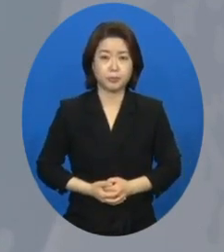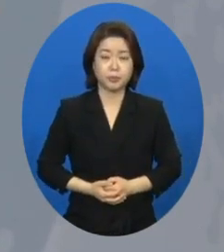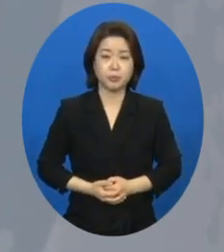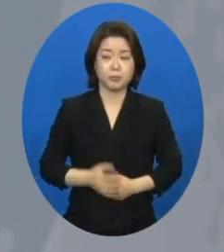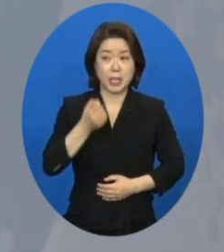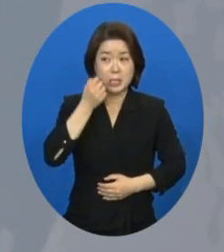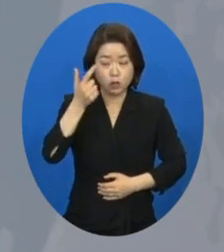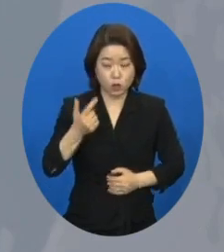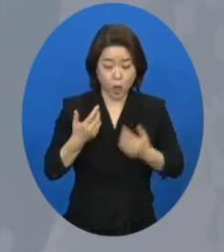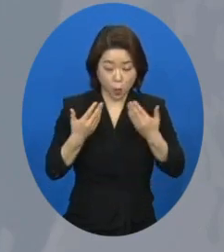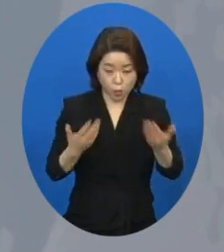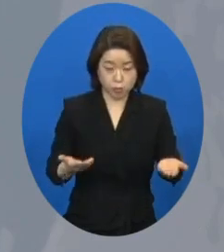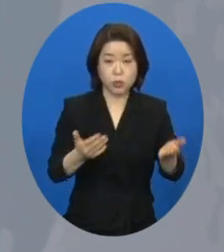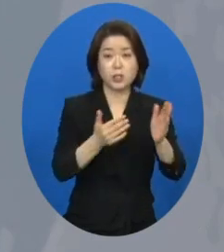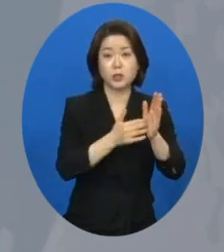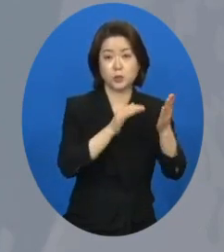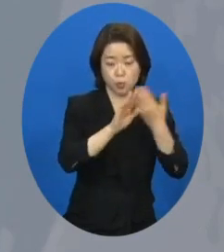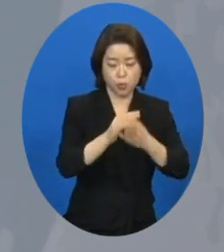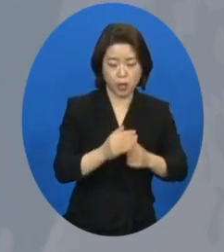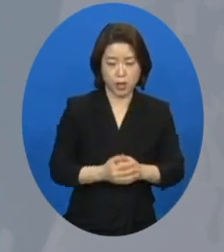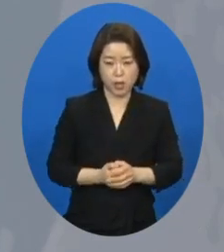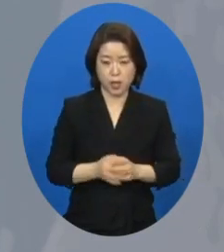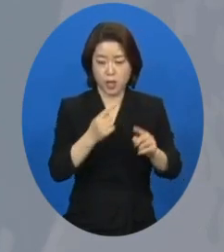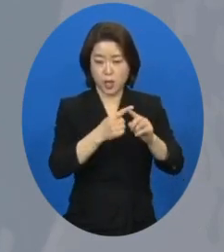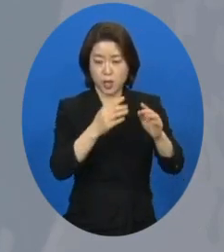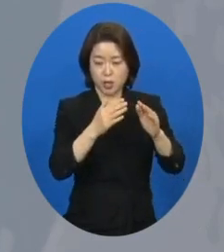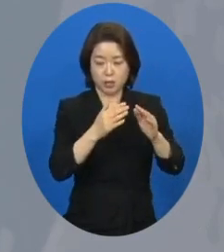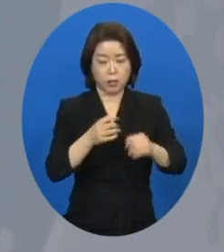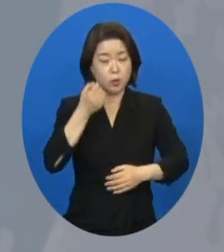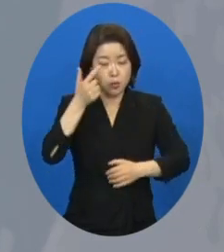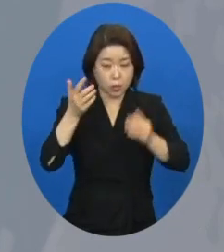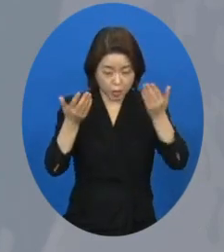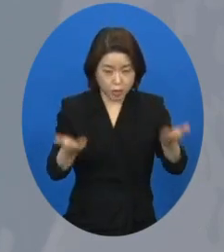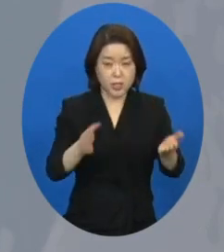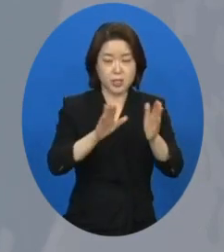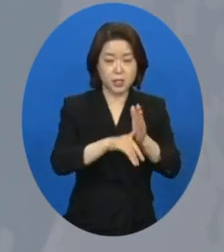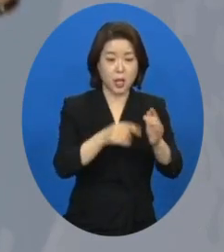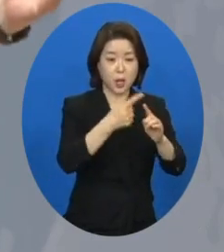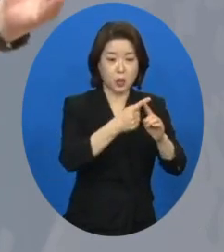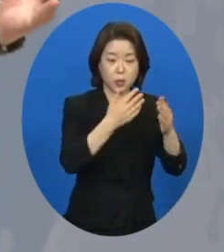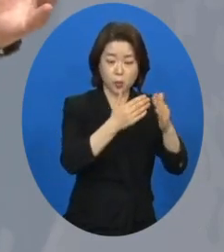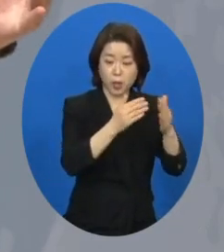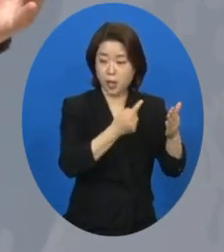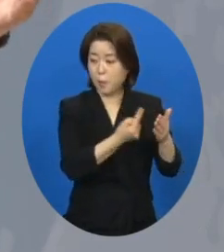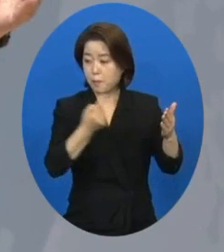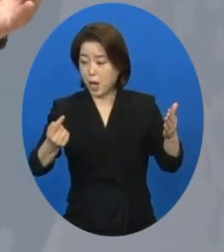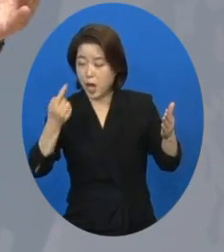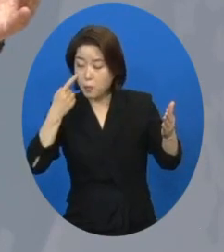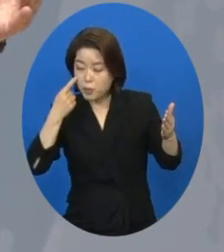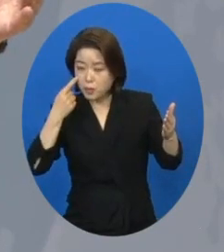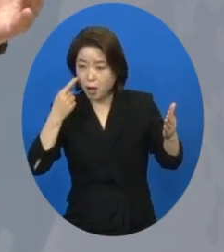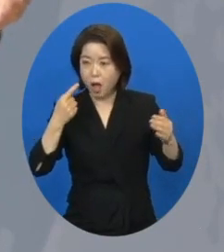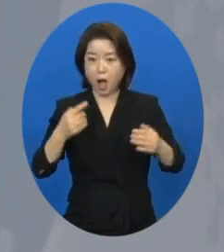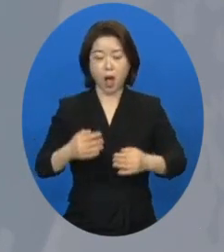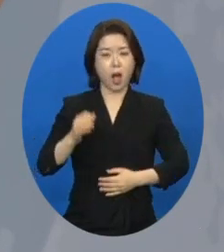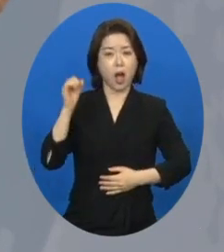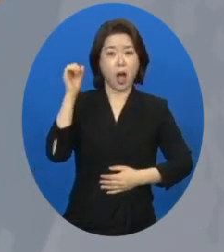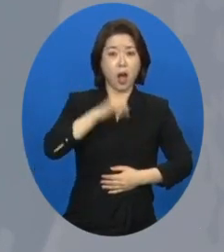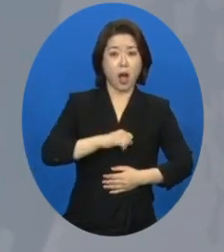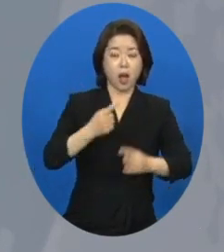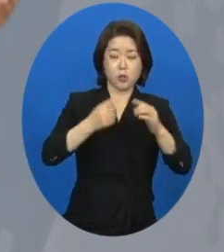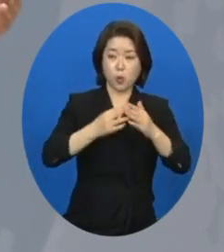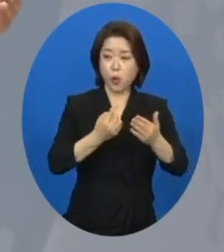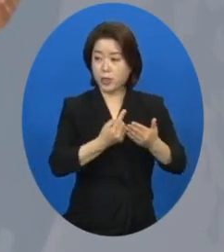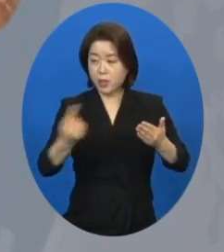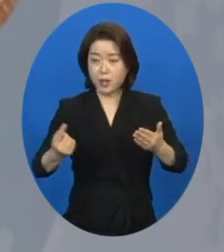안식년 6개월을 지나면서 교회를 떠나 있어 보니까 아, 교회를 이렇게 떠난다는 게 얼마나 저에게 두려운